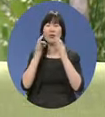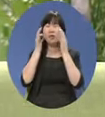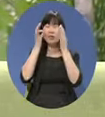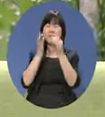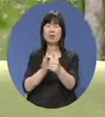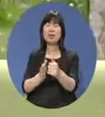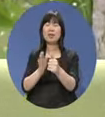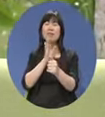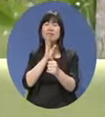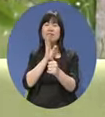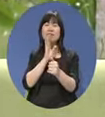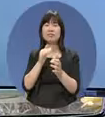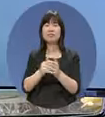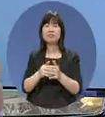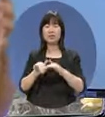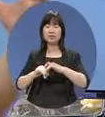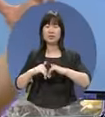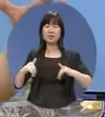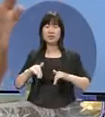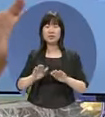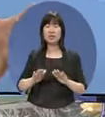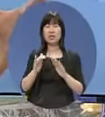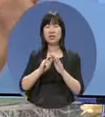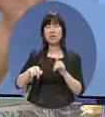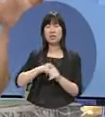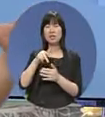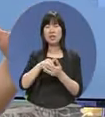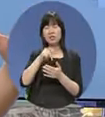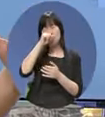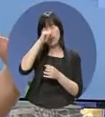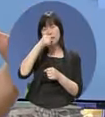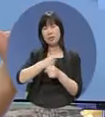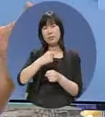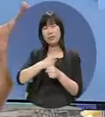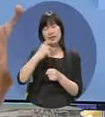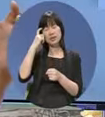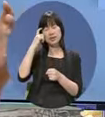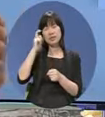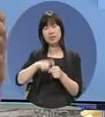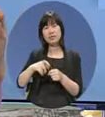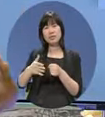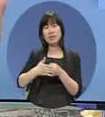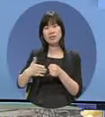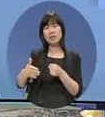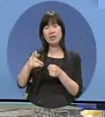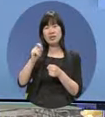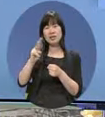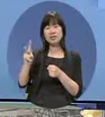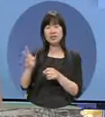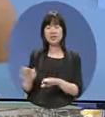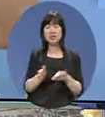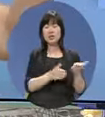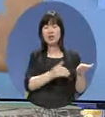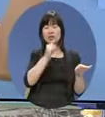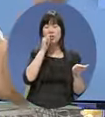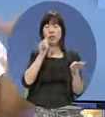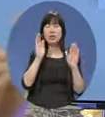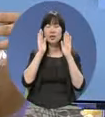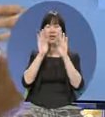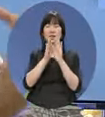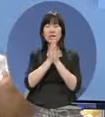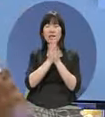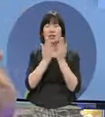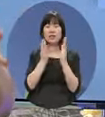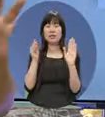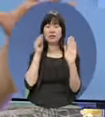되겠네요. 그래요. 그러니까 또 한편으로는 그 가족 분위기를 좀 좋게 하려고 뭐 텔레비전을 치우고 책장을 놓고